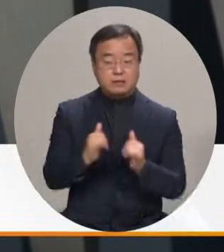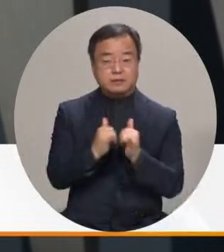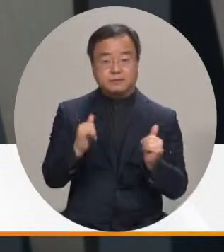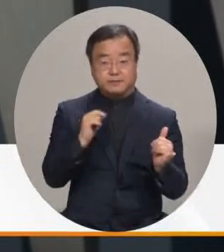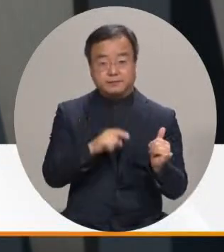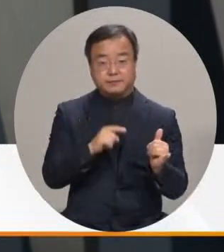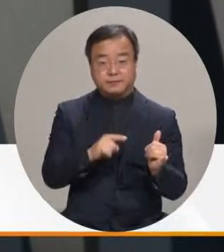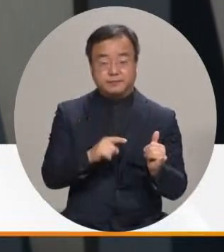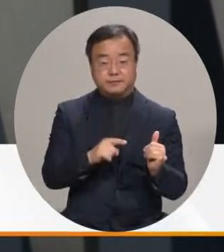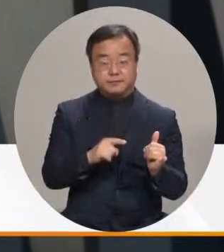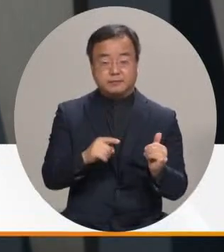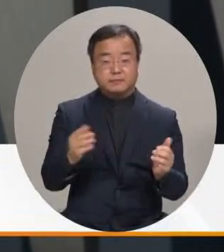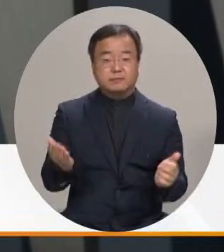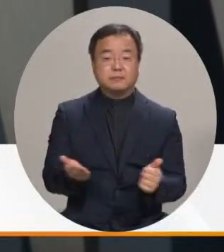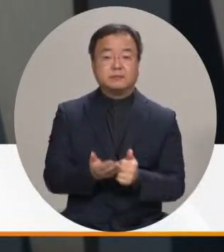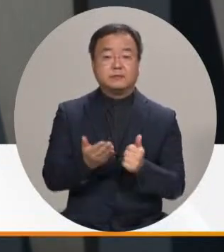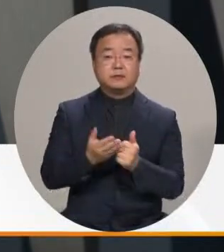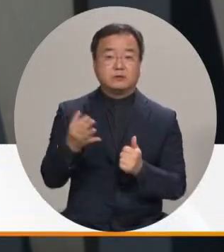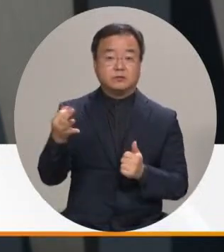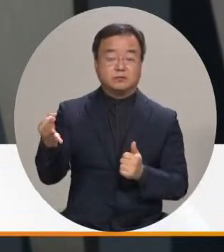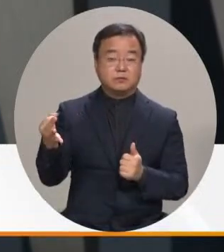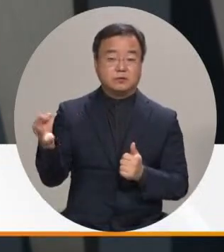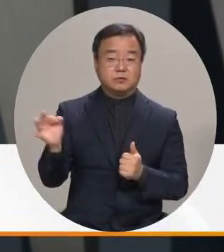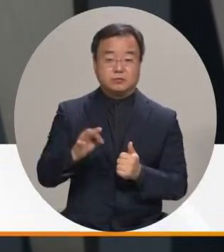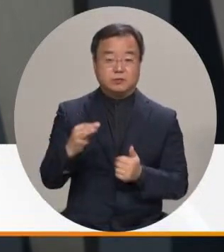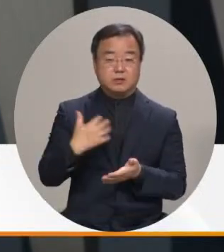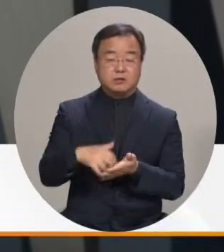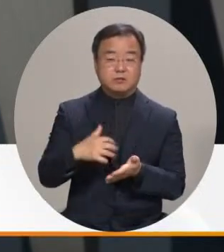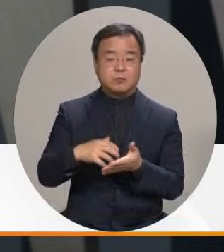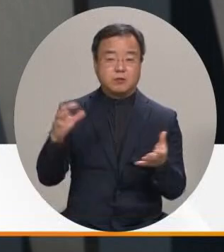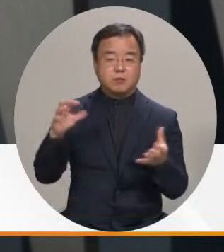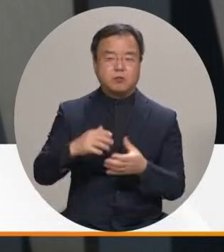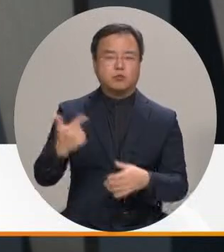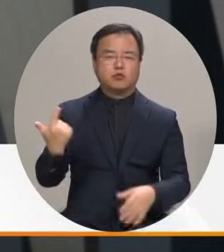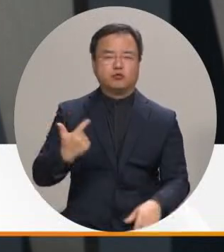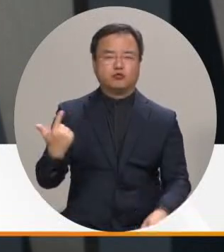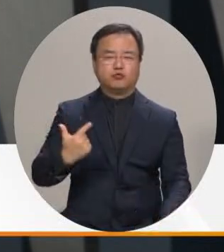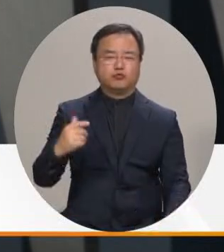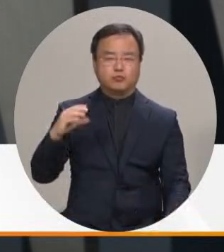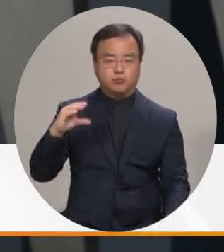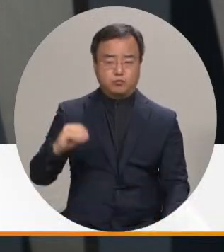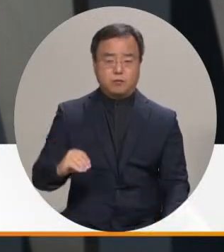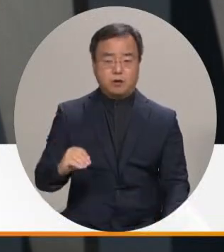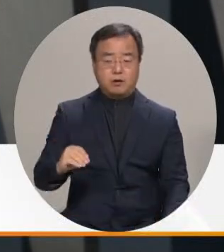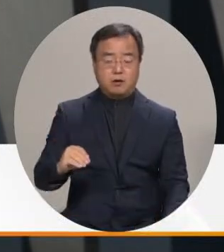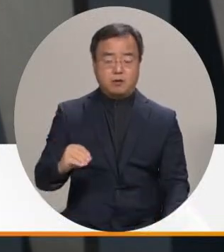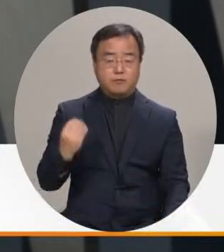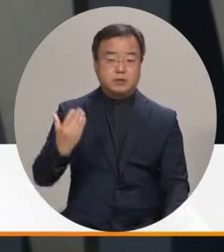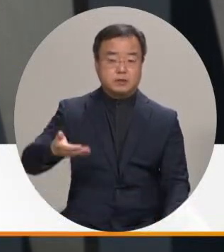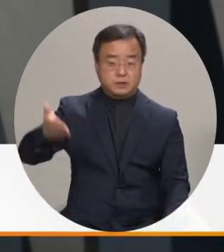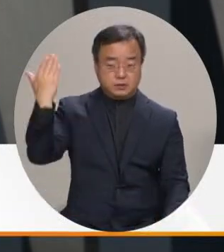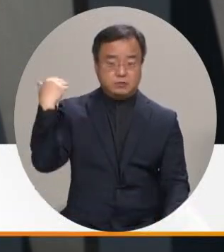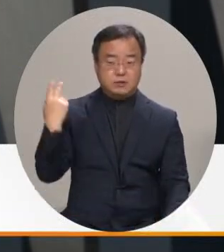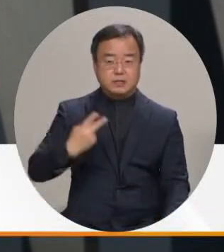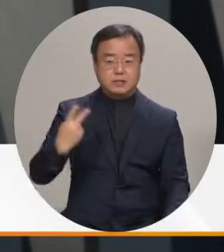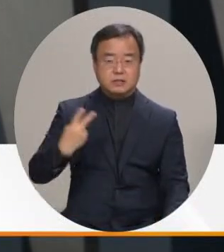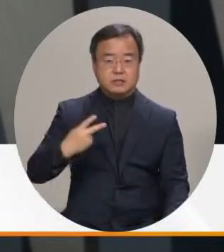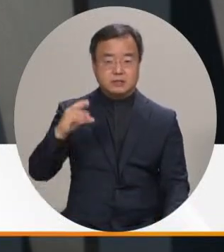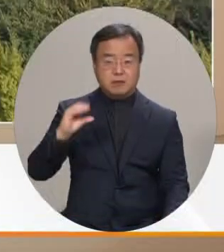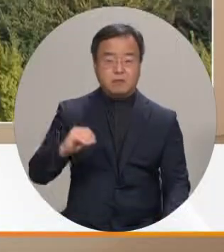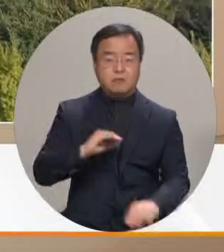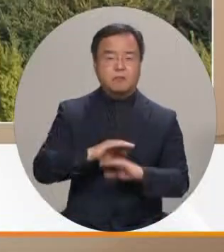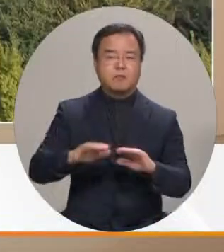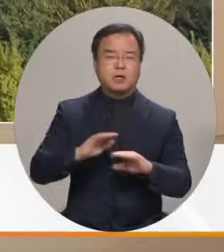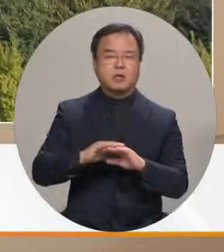양육비 미지급한 금액에 6천만 원 정도예요 그런데 그 이전에 2천만 원 정도를 해결을